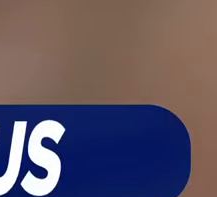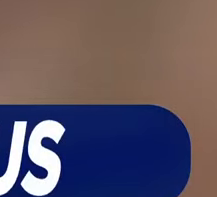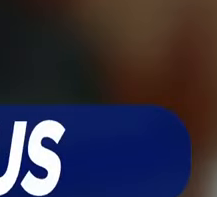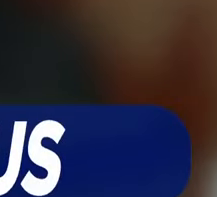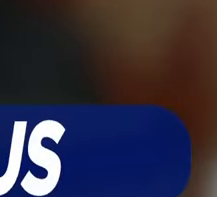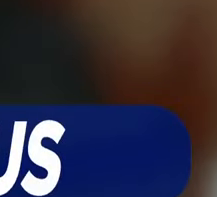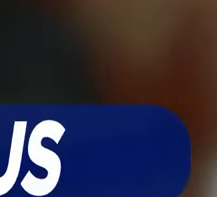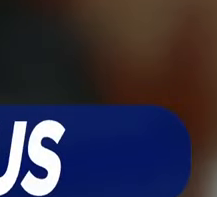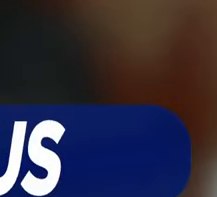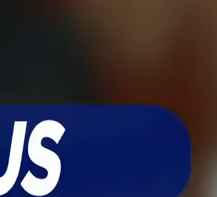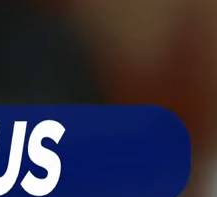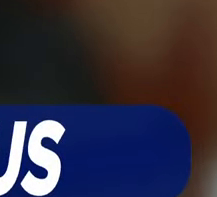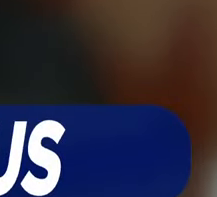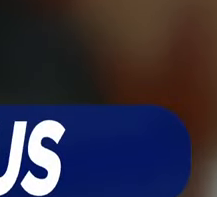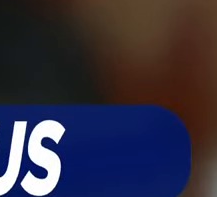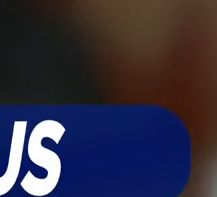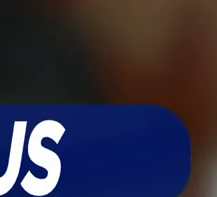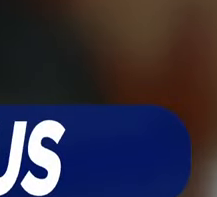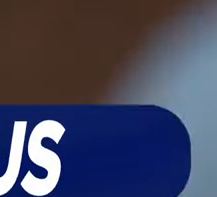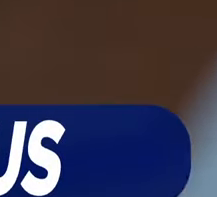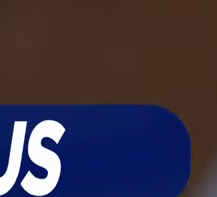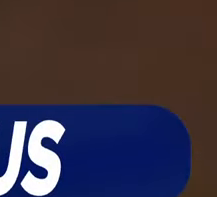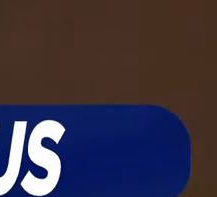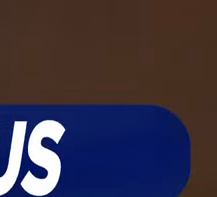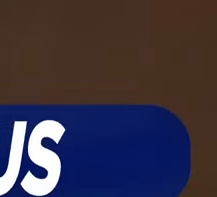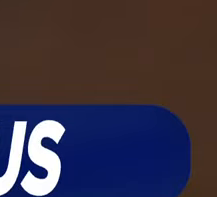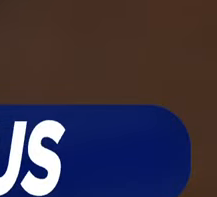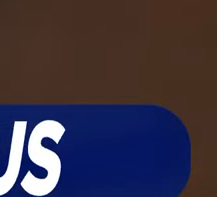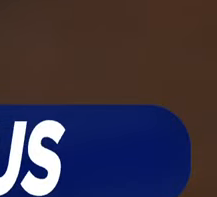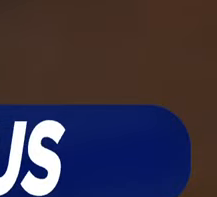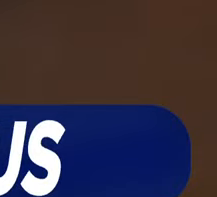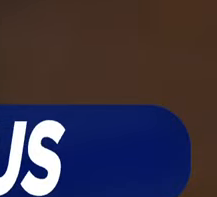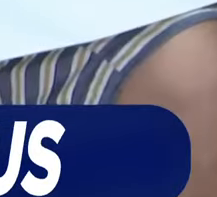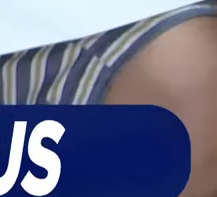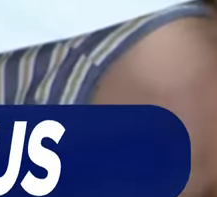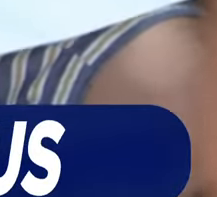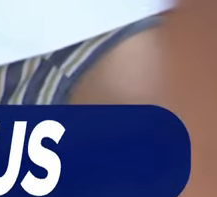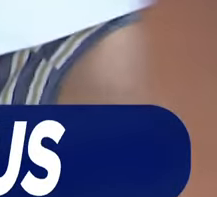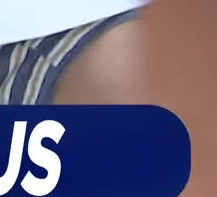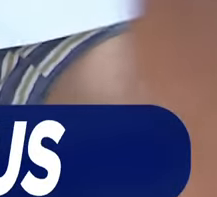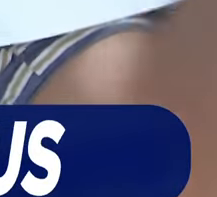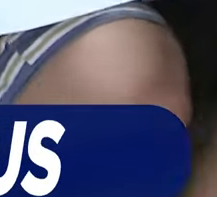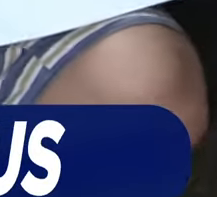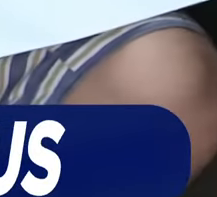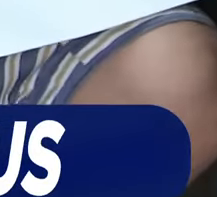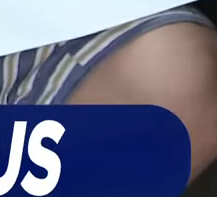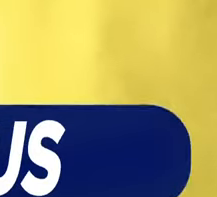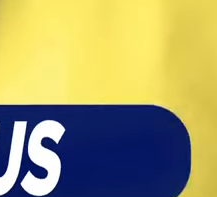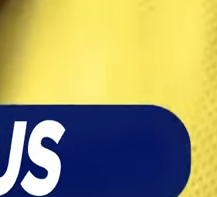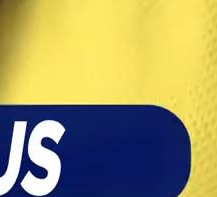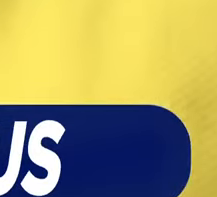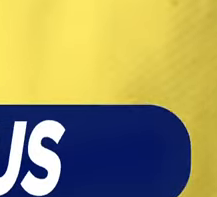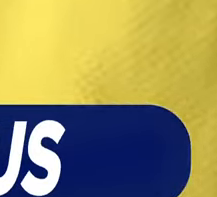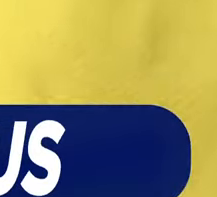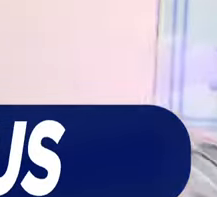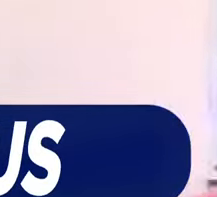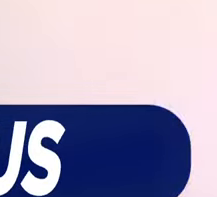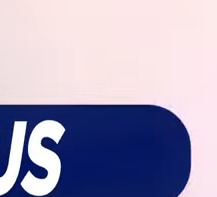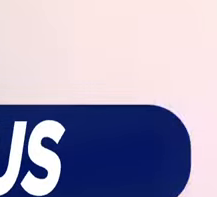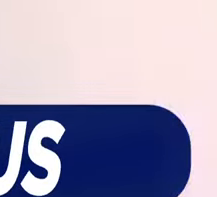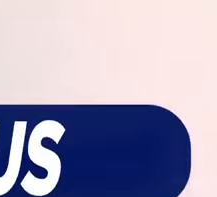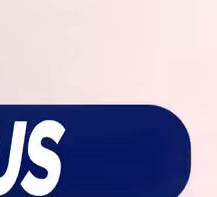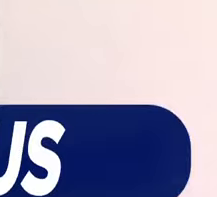ng labas ka sa modus, dumulog sa otoridad, ID at dokumento ng mga biktima, ginamit naman ng